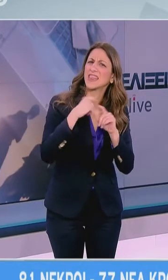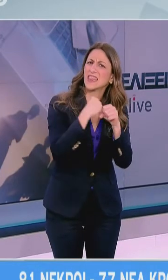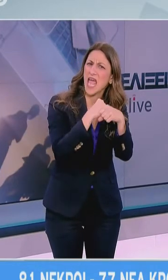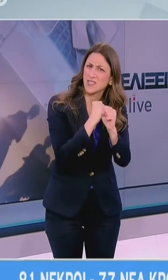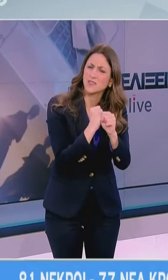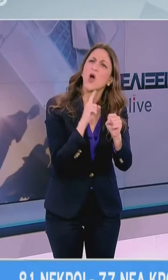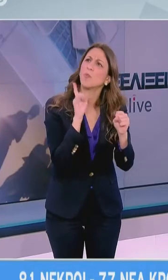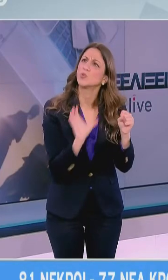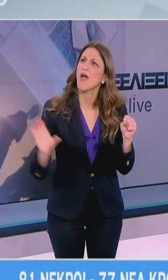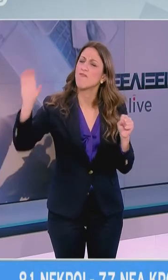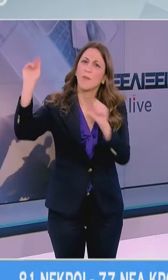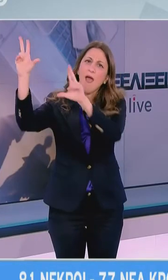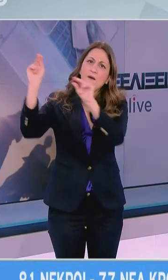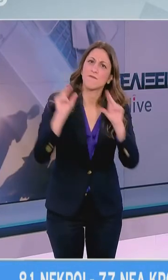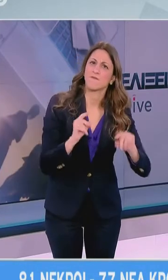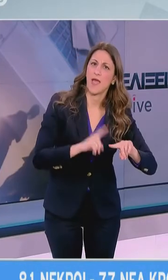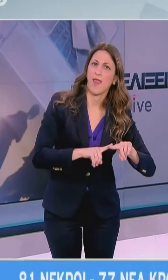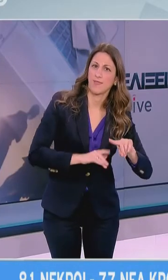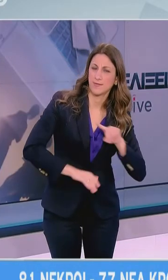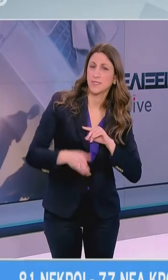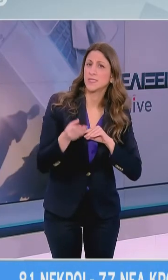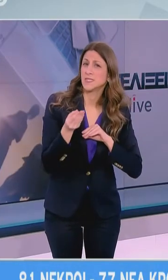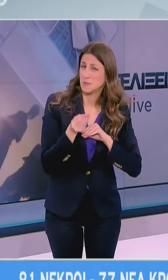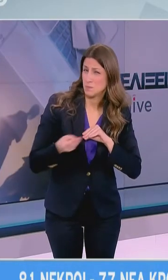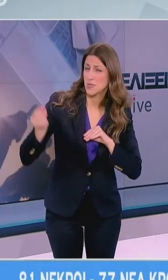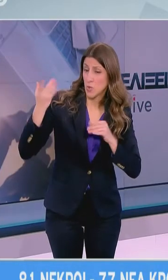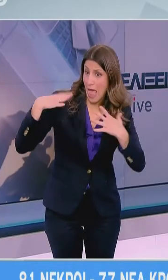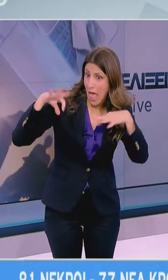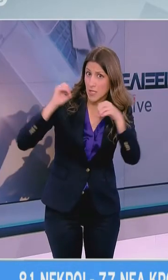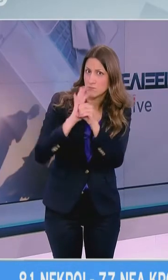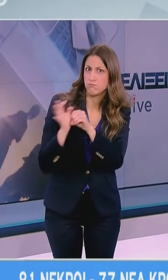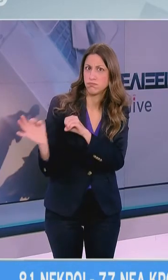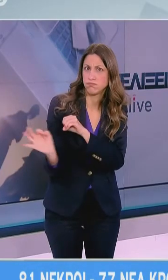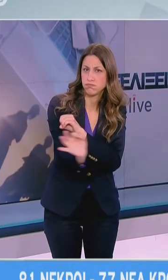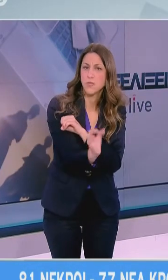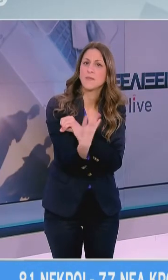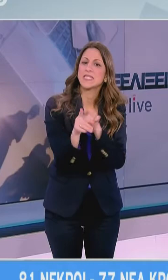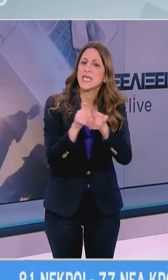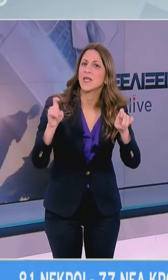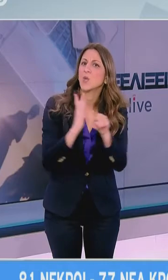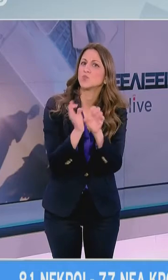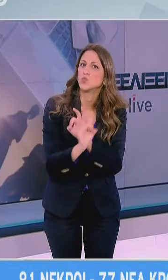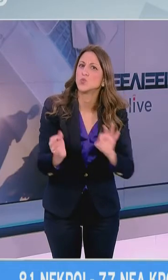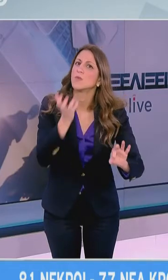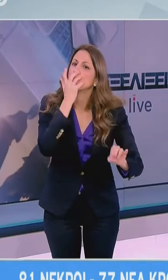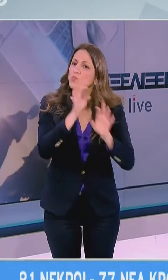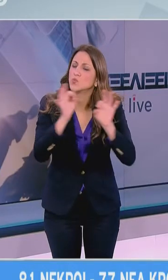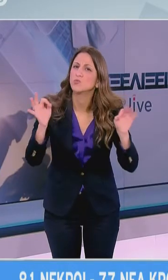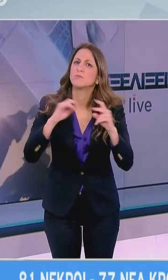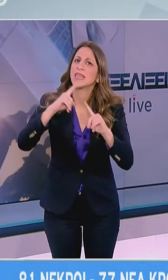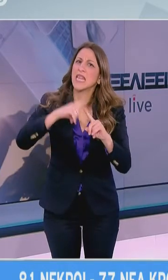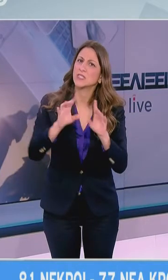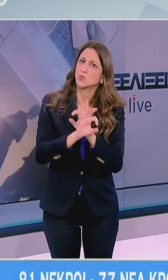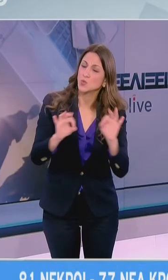και στην Ευρωπαϊκή Ένωση και είχαν να κάνουν ιδιαίτερα στις πρώτες εβδομάδες επιδημίας και με επάρκεια υλικών και αντιδραστηρίων. Και όσο περισσότερο